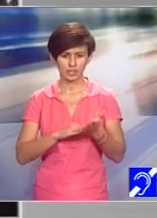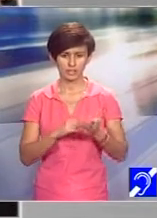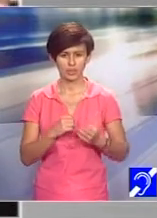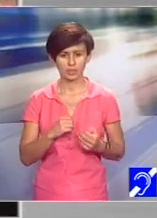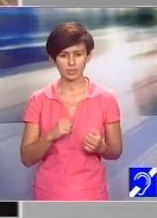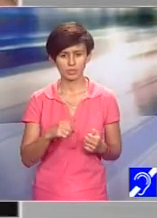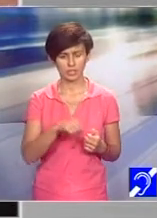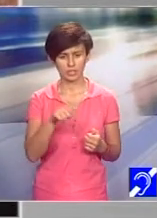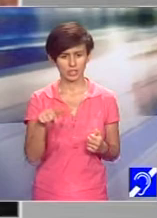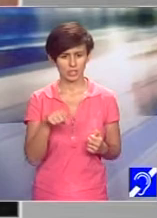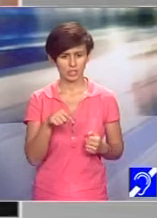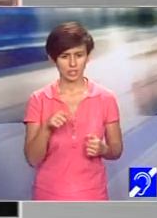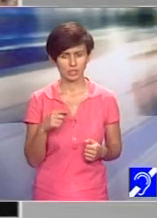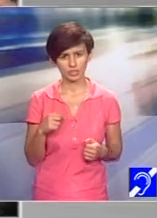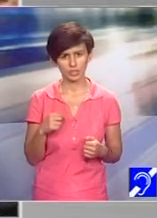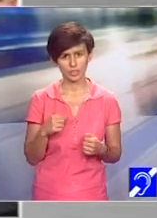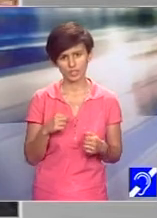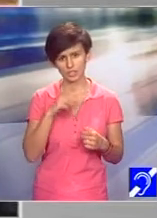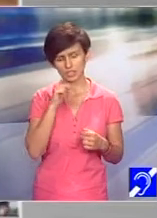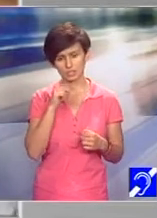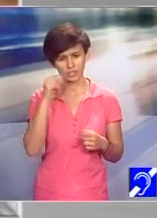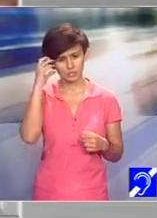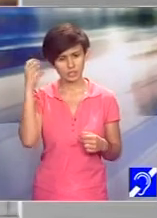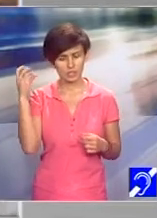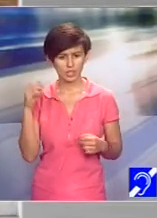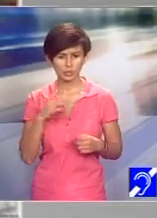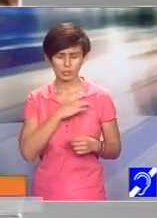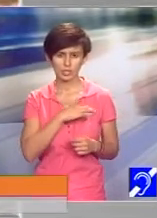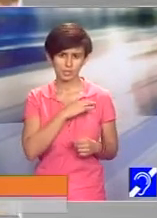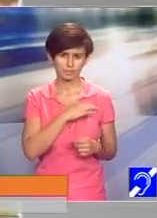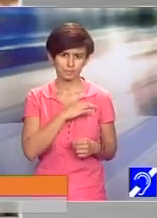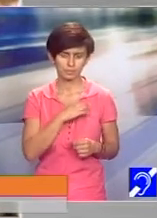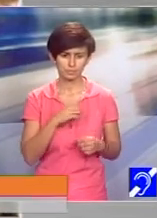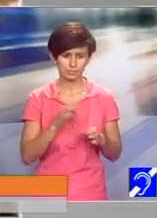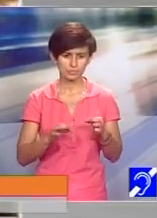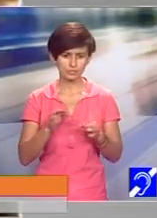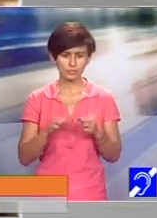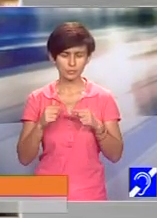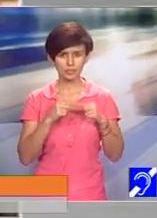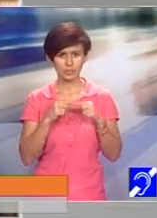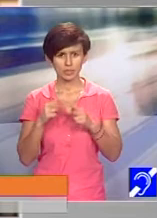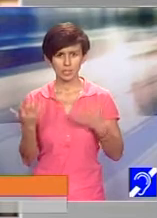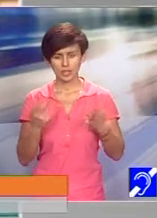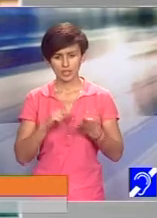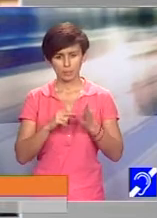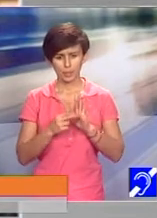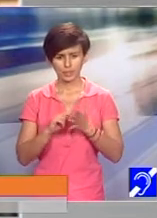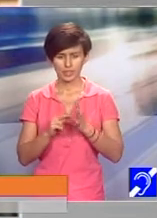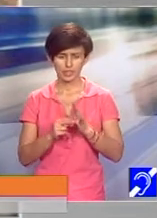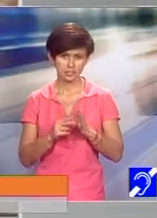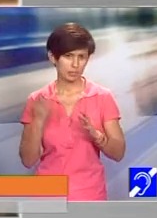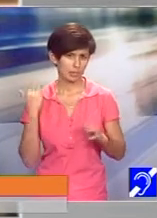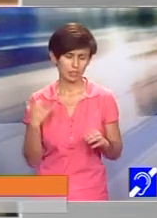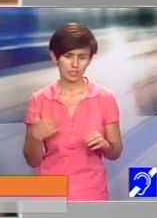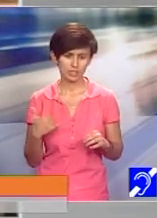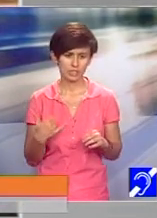și pe partea culturală, economică, diplomatică, universitară, dovadă dezbaterile pe care le organizăm. Una a avut loc chiar